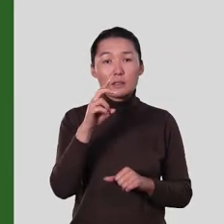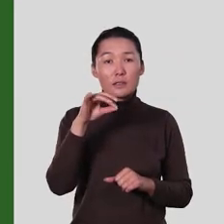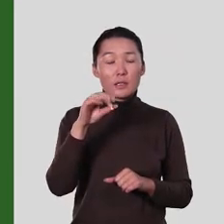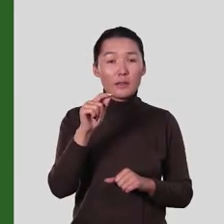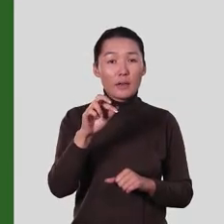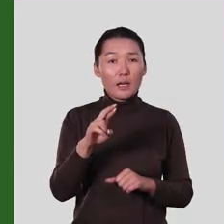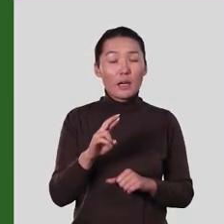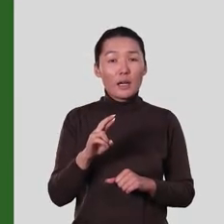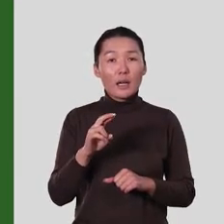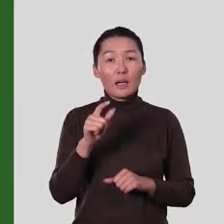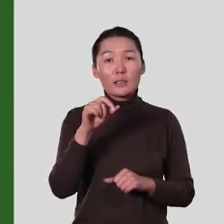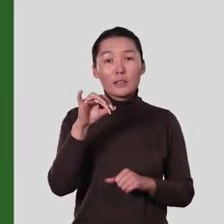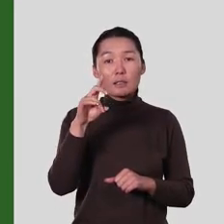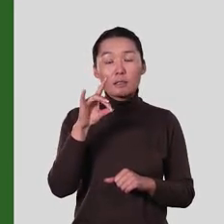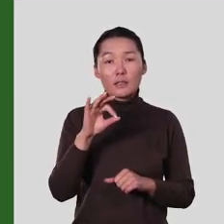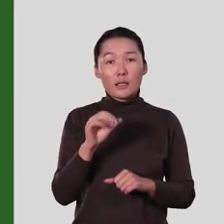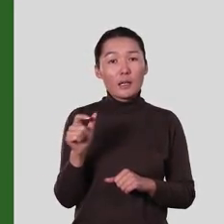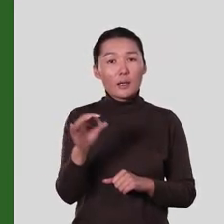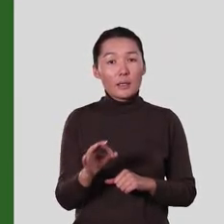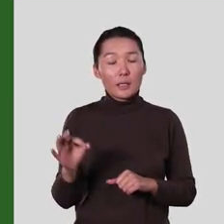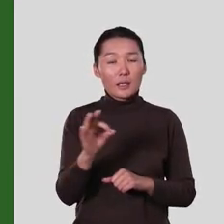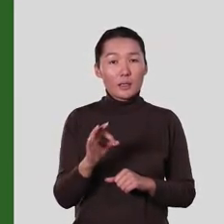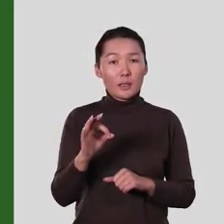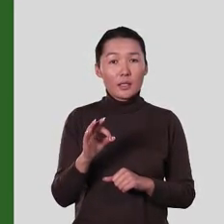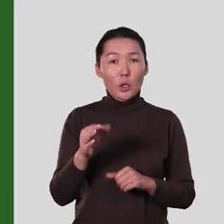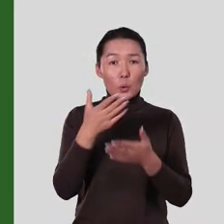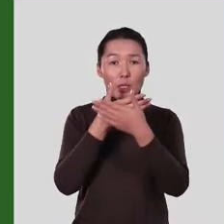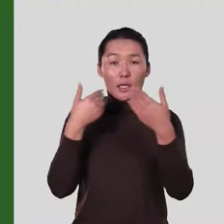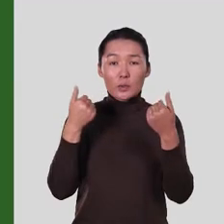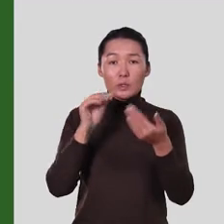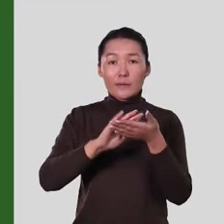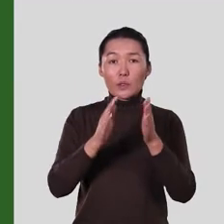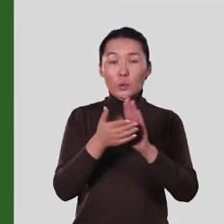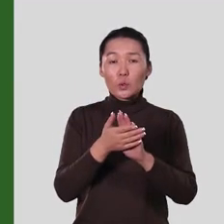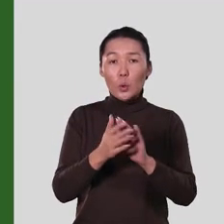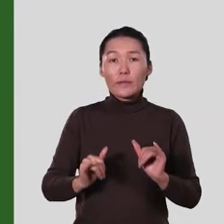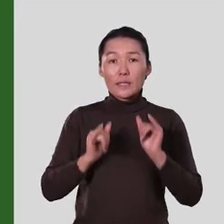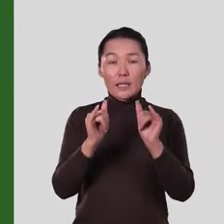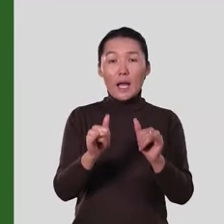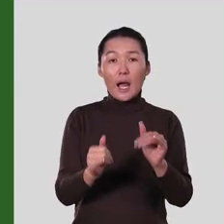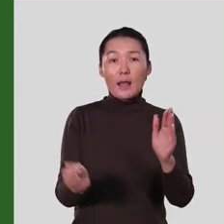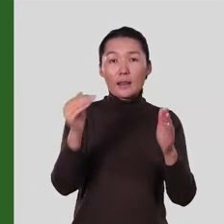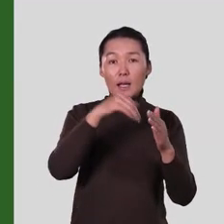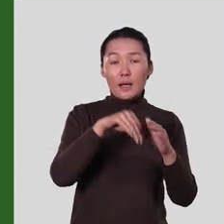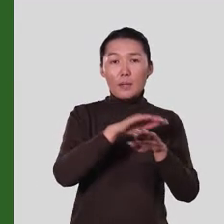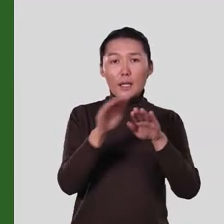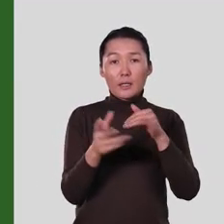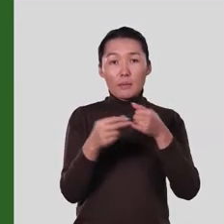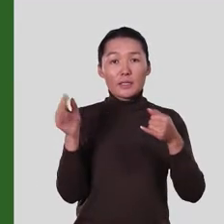гидрогеологического региона – отсутствие условий для накопления подземных вод в большом